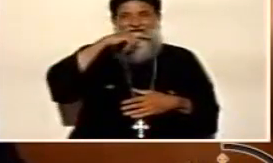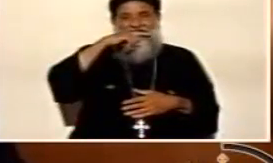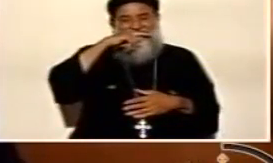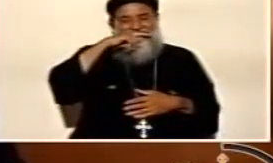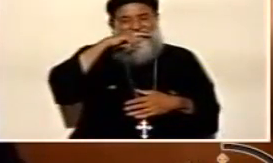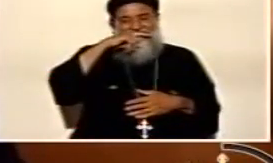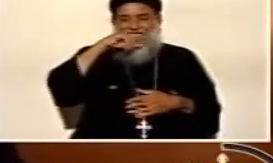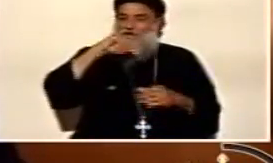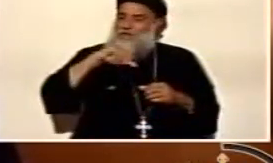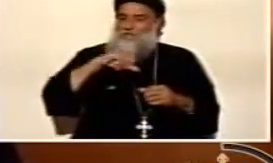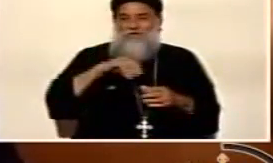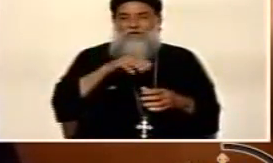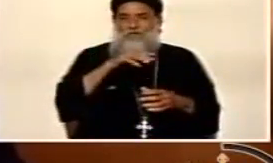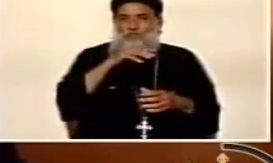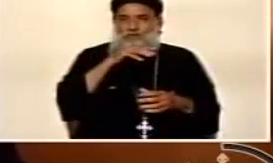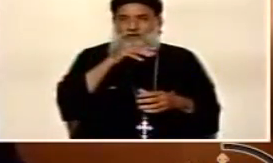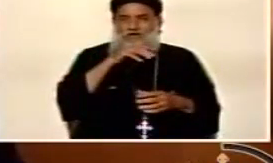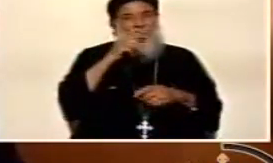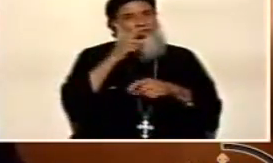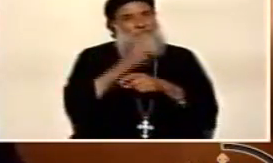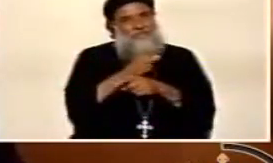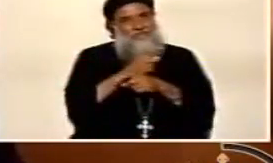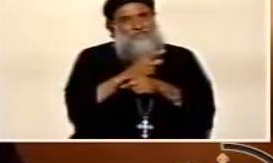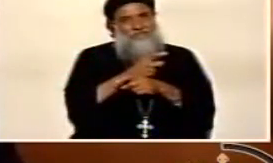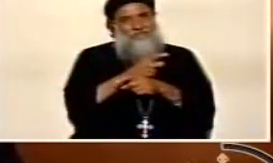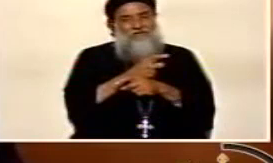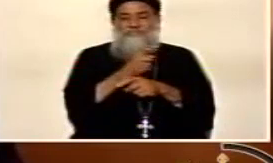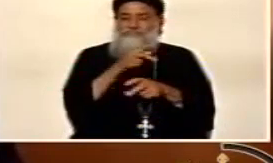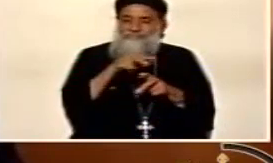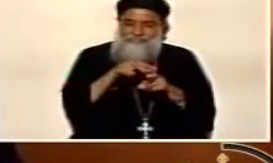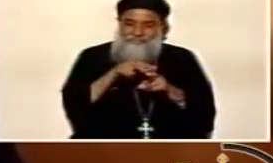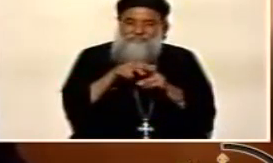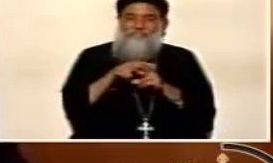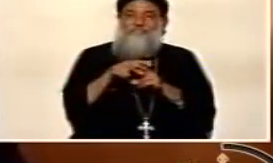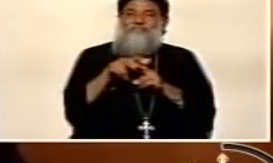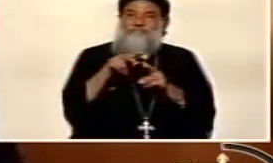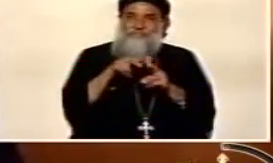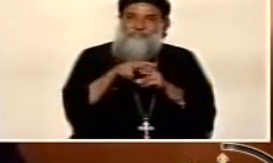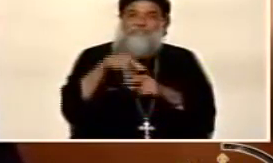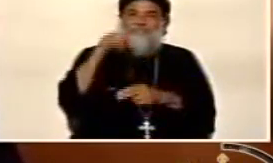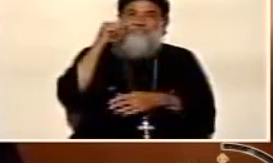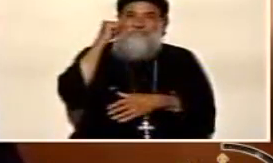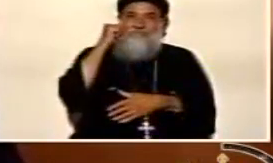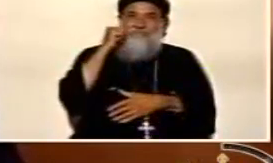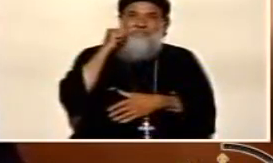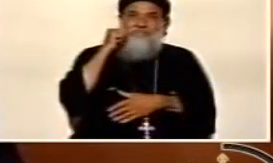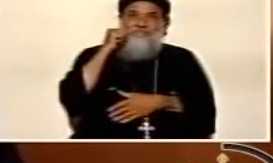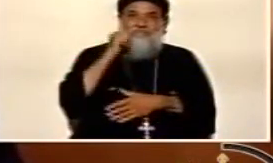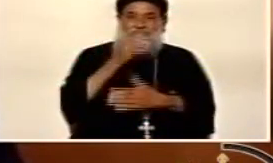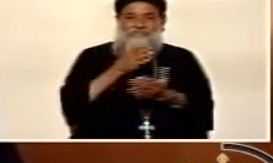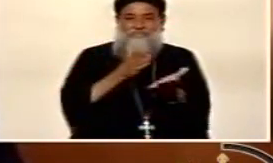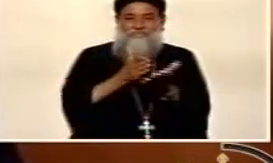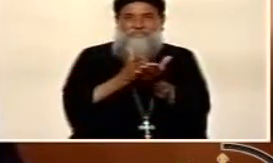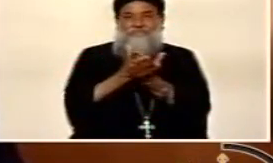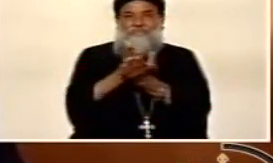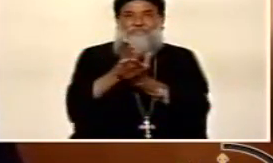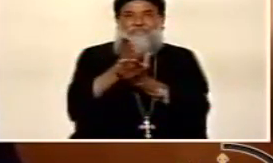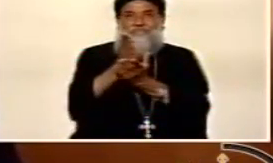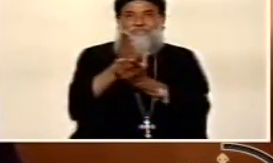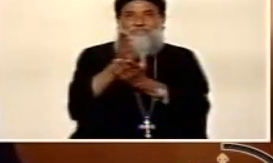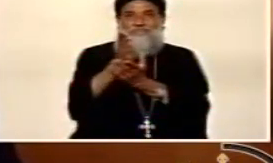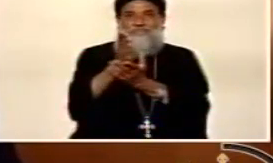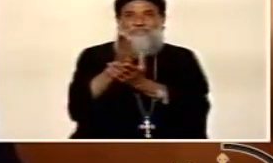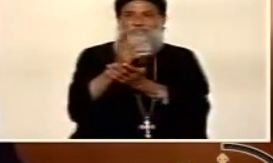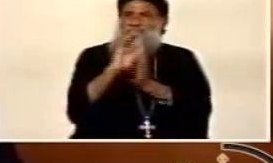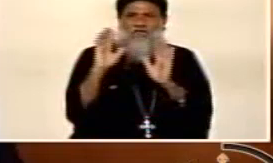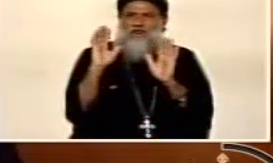لكن الآباء بيحتملوا كثيرا، يعني خصوصا اللي يقول كلمة حق. في